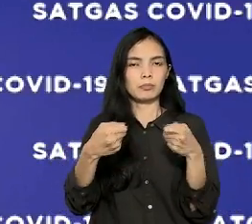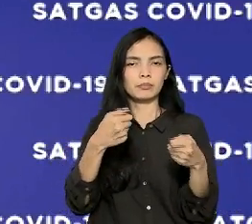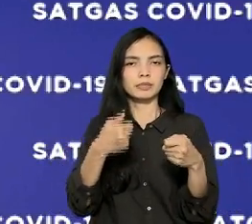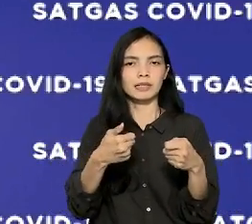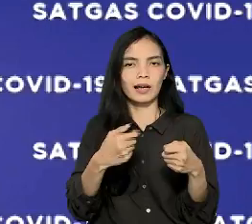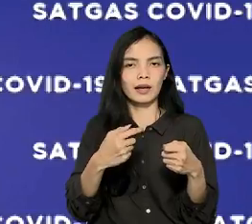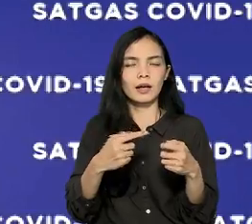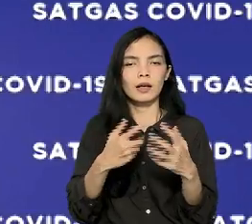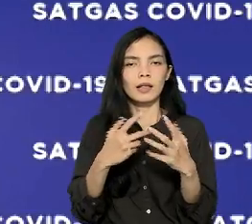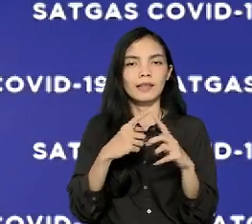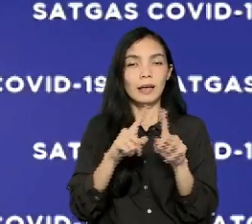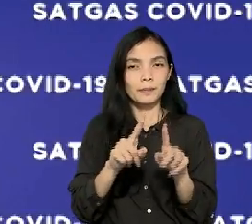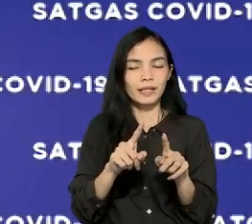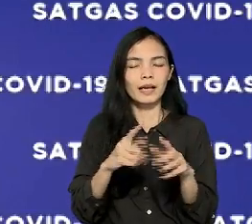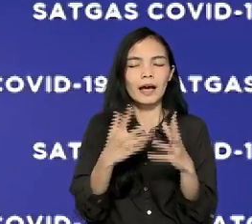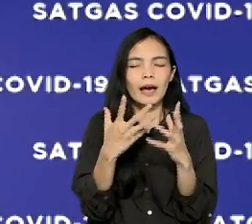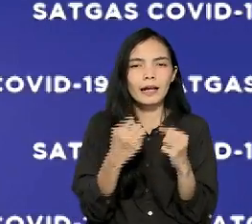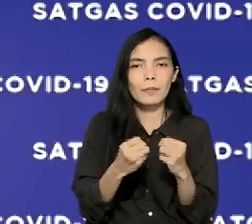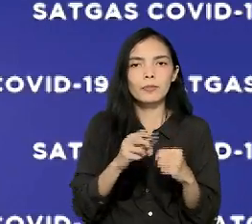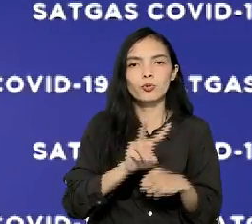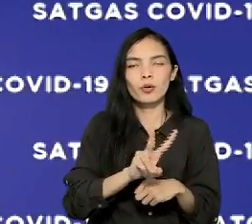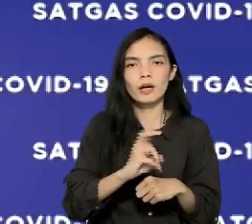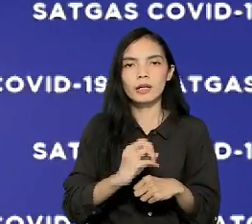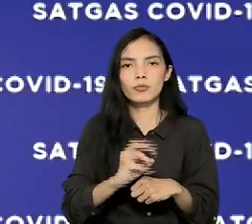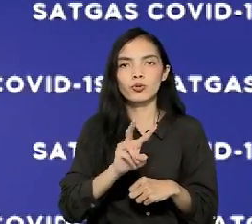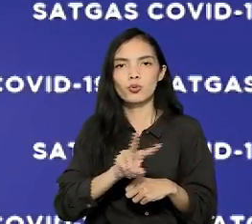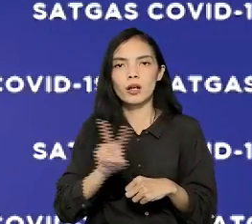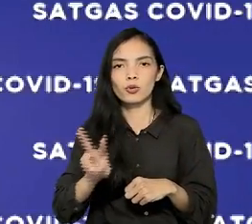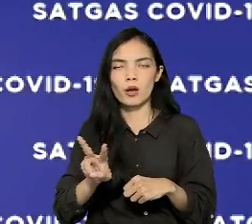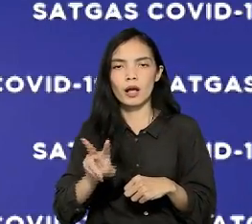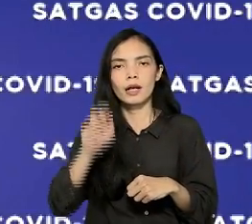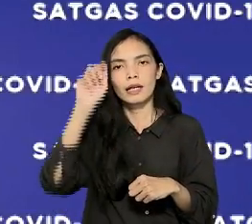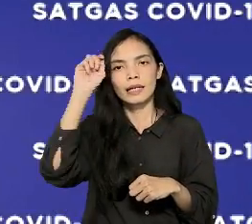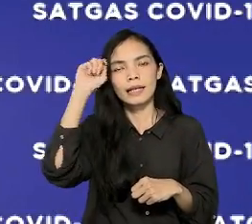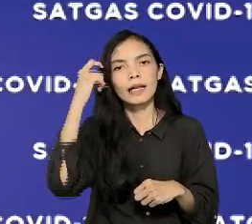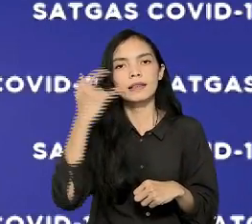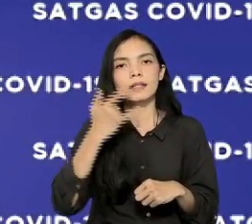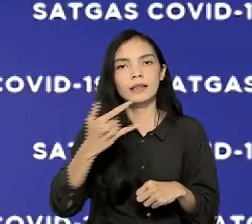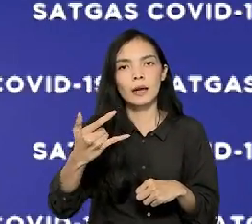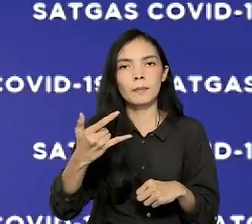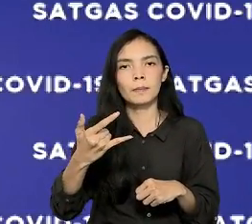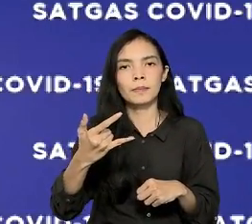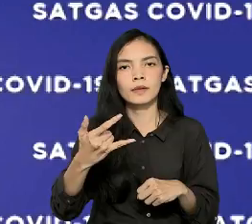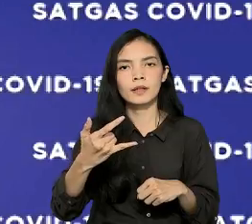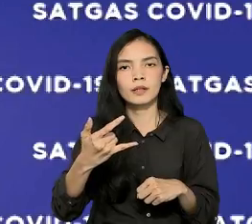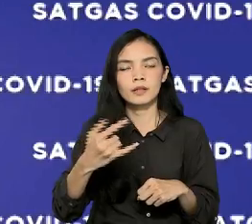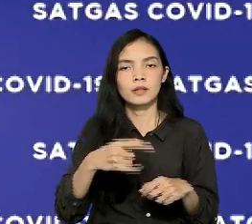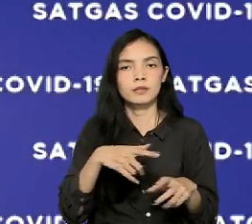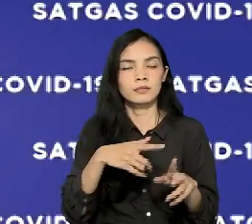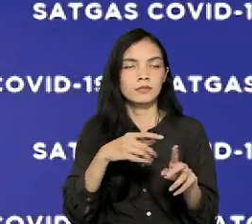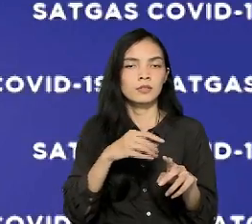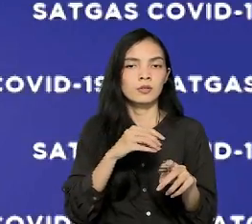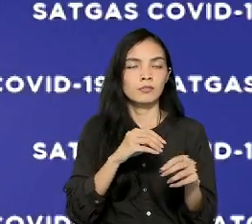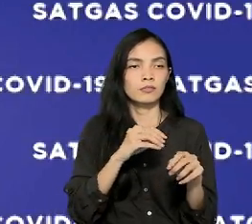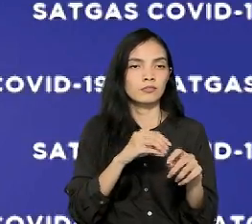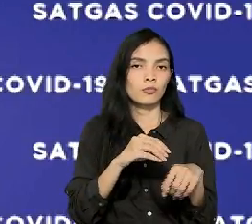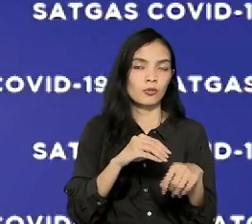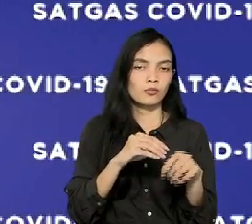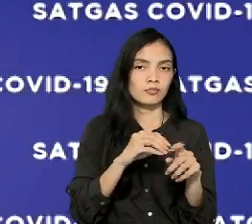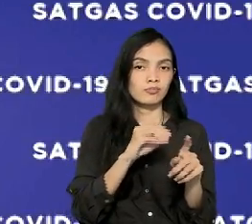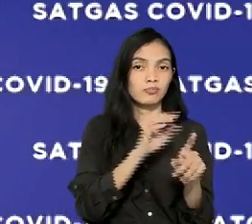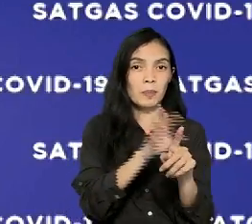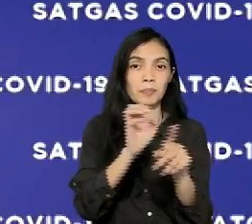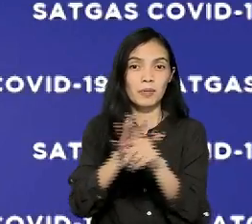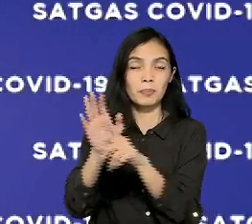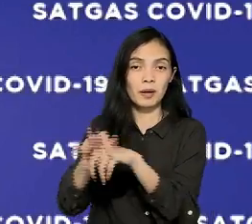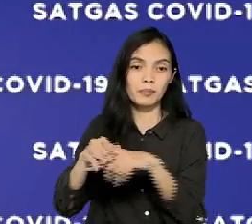semoga menjelang tahun yang baru ini, kita tetap mengingat betapa besar dampak lonjakan kasus, terutama